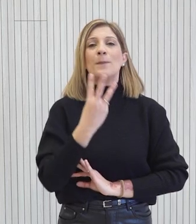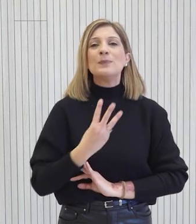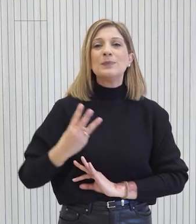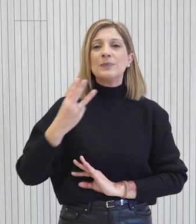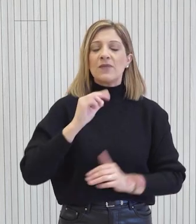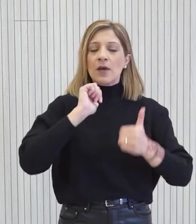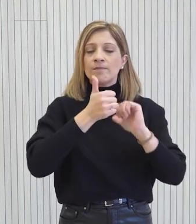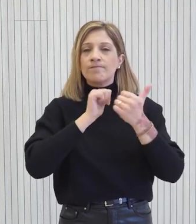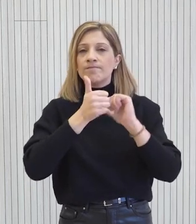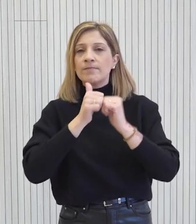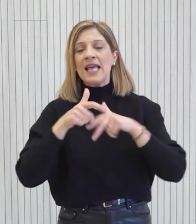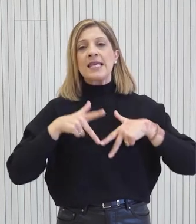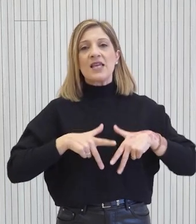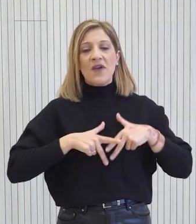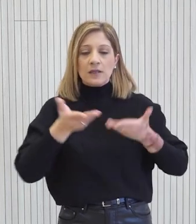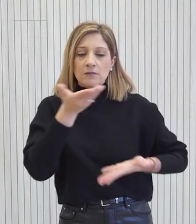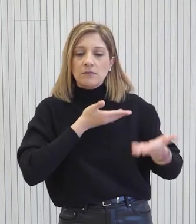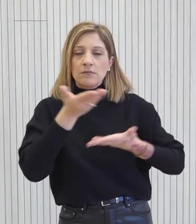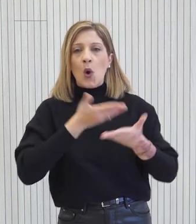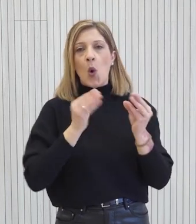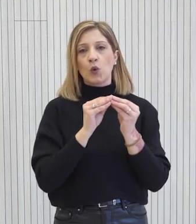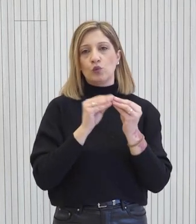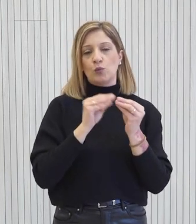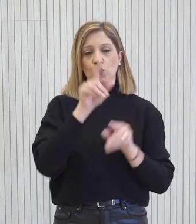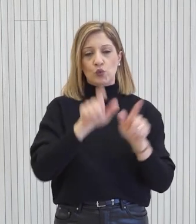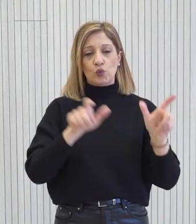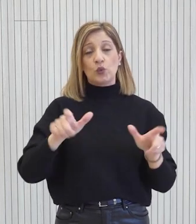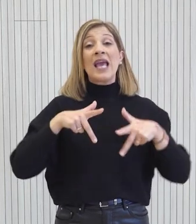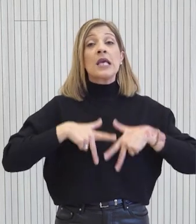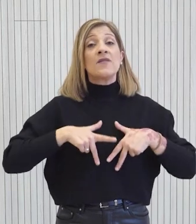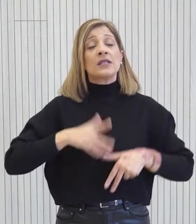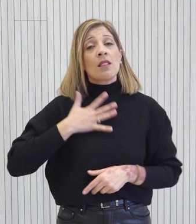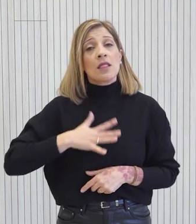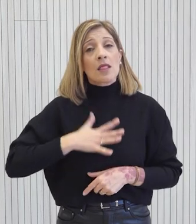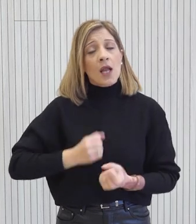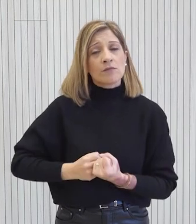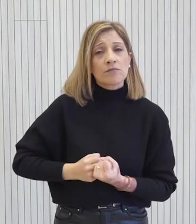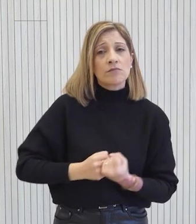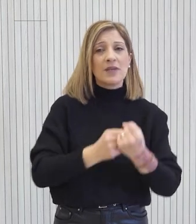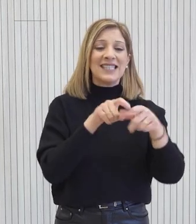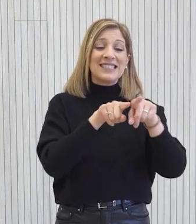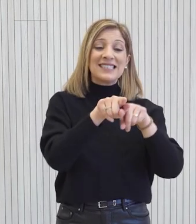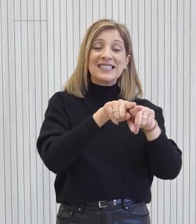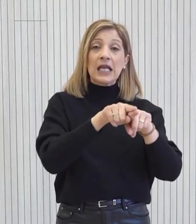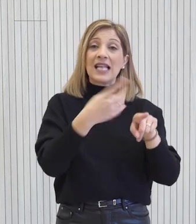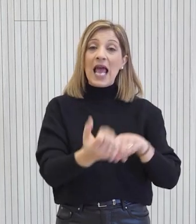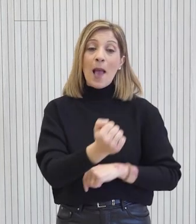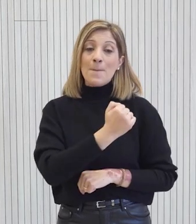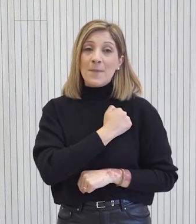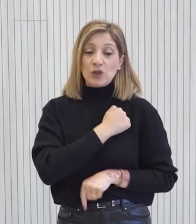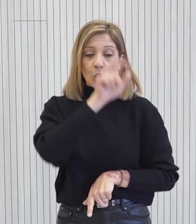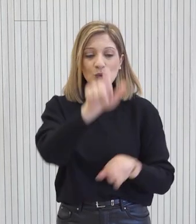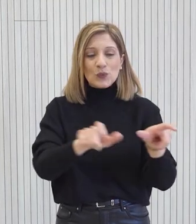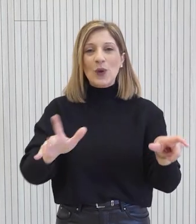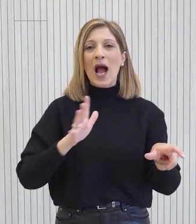αμφίδρομης επικοινωνίας της κυβέρνησης με την κοινωνία. Η επιθυμία της κυβέρνησης είναι να συμβάλλει στην ενίσχυση σχέσης εμπιστοσύνης με τους πολίτες